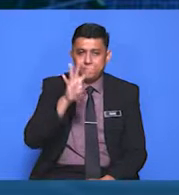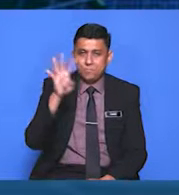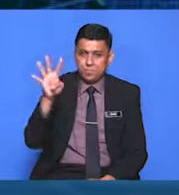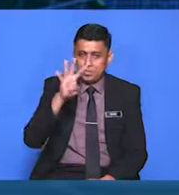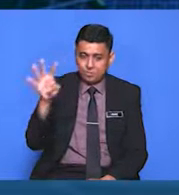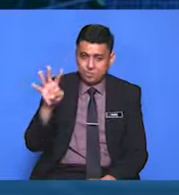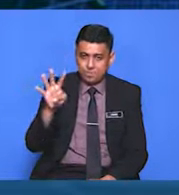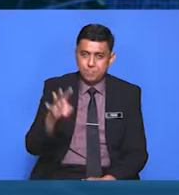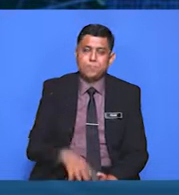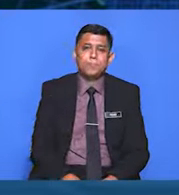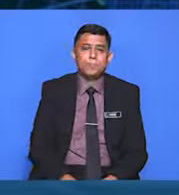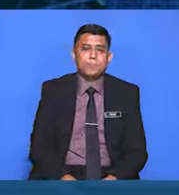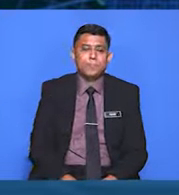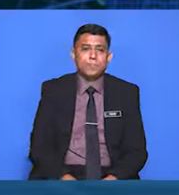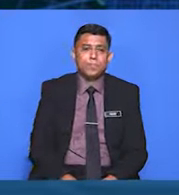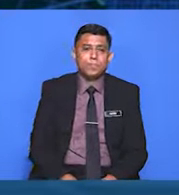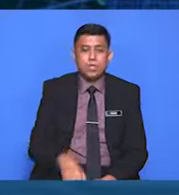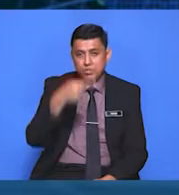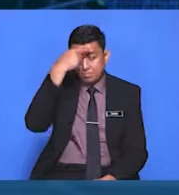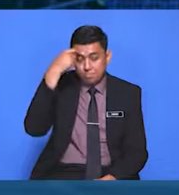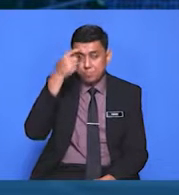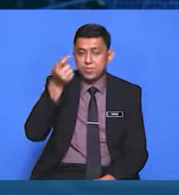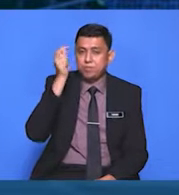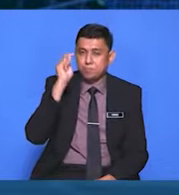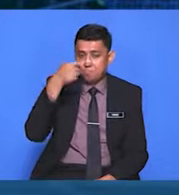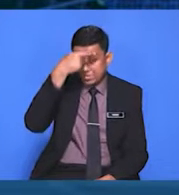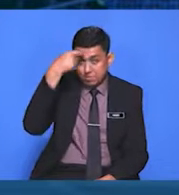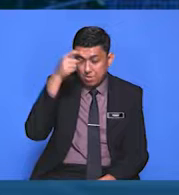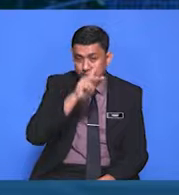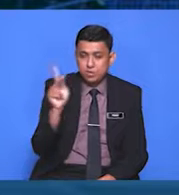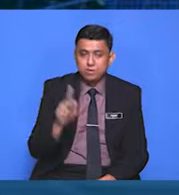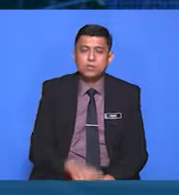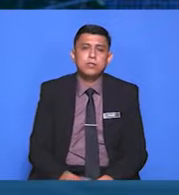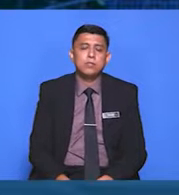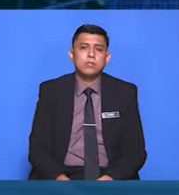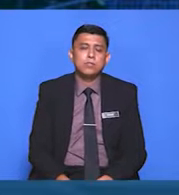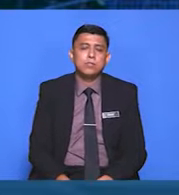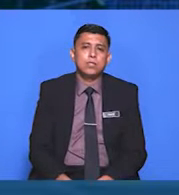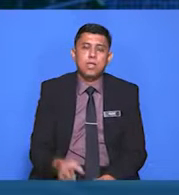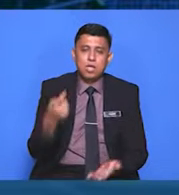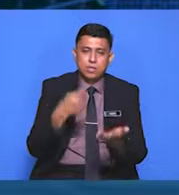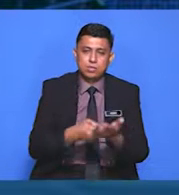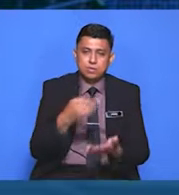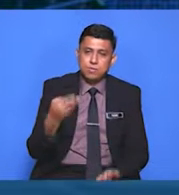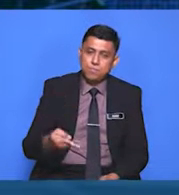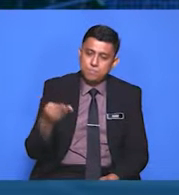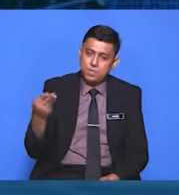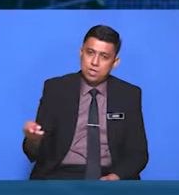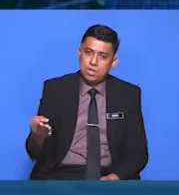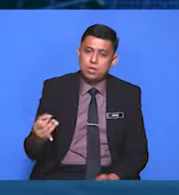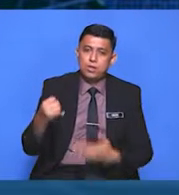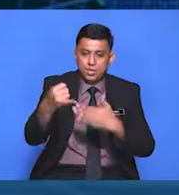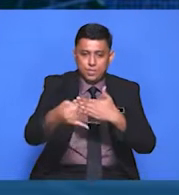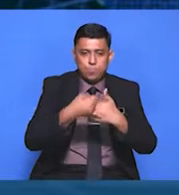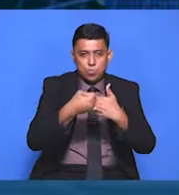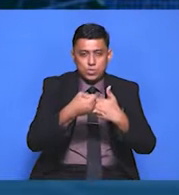Keempat-empat faktor yang diterangkan tadi menyebabkan harga barang import, iaitu barang